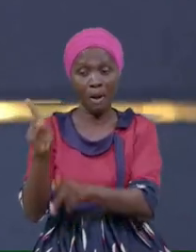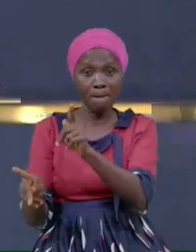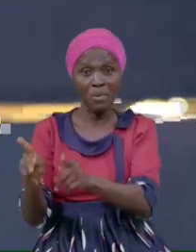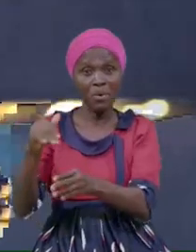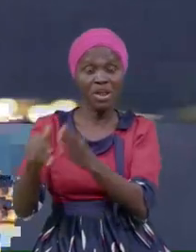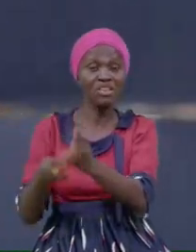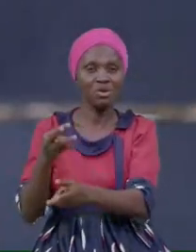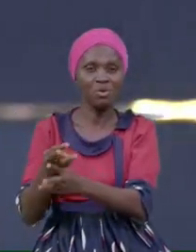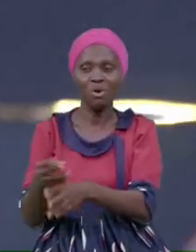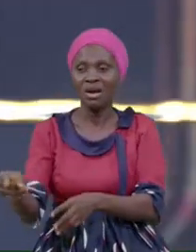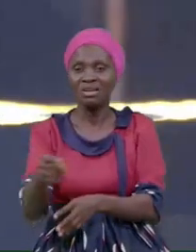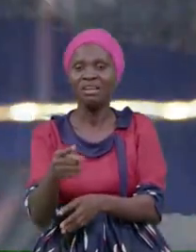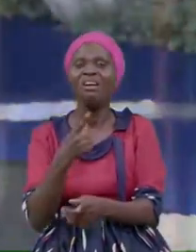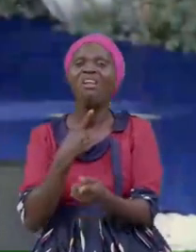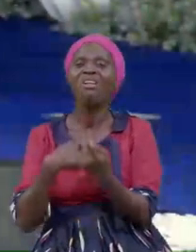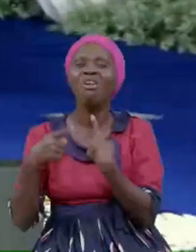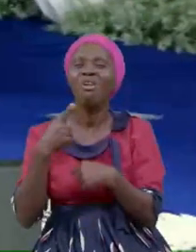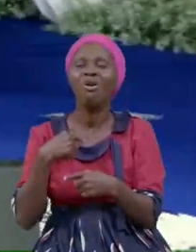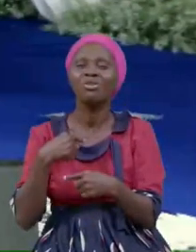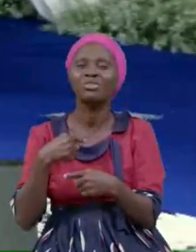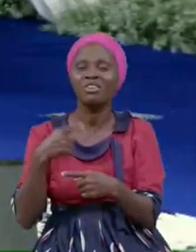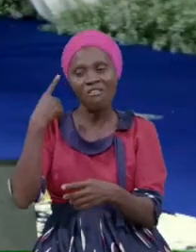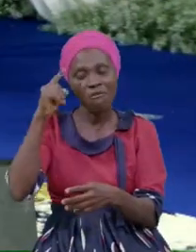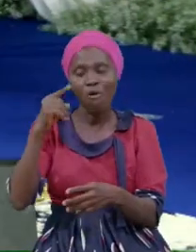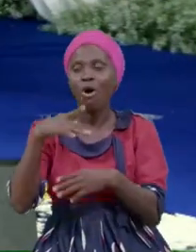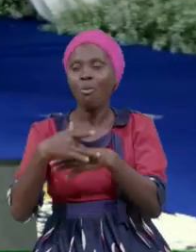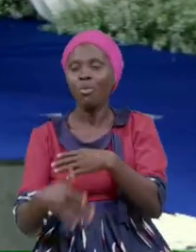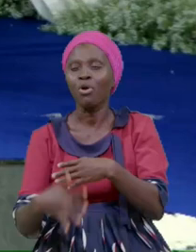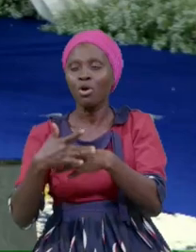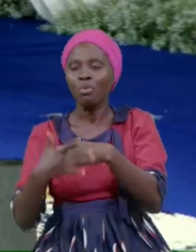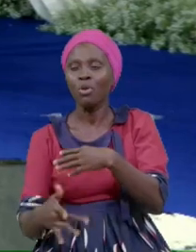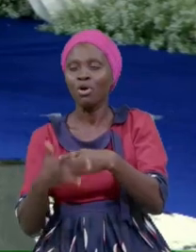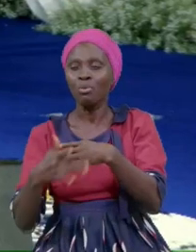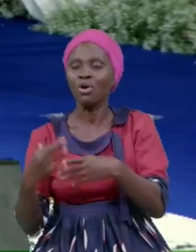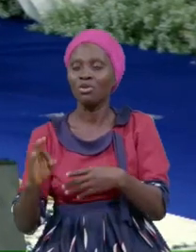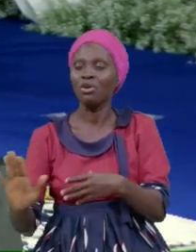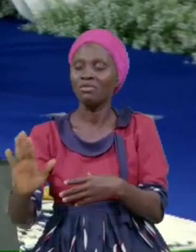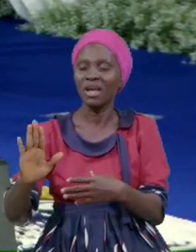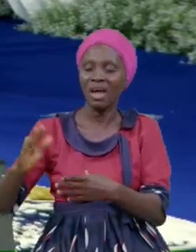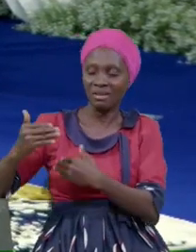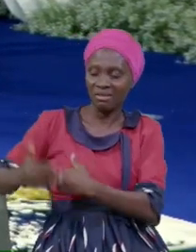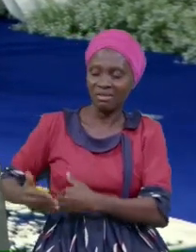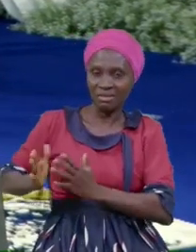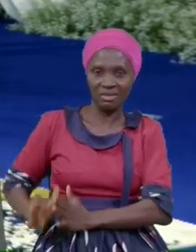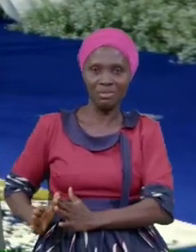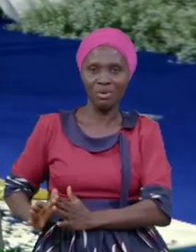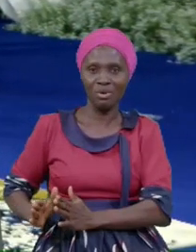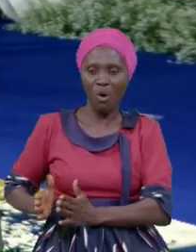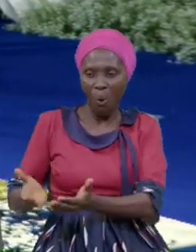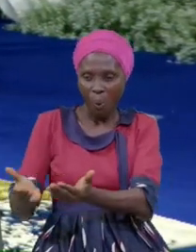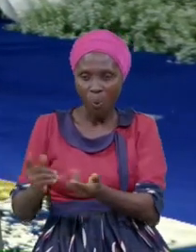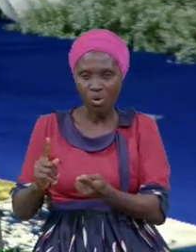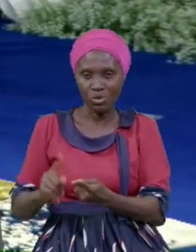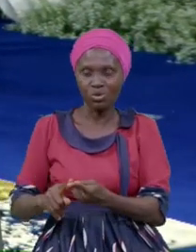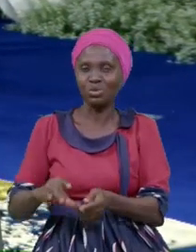elles convoitent les biens de leurs voisins. Et ils pourchassent, ils veulent prendre le sang. Pour